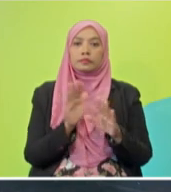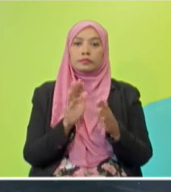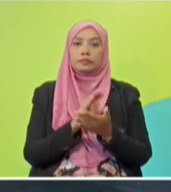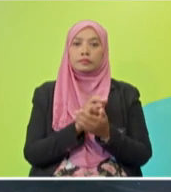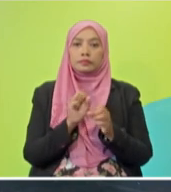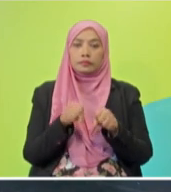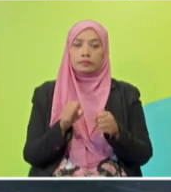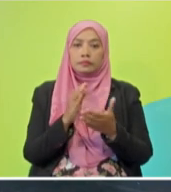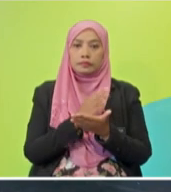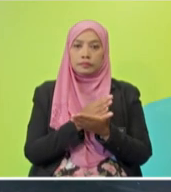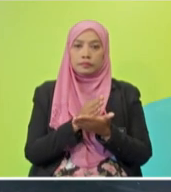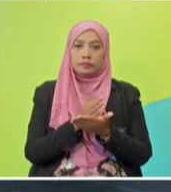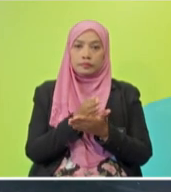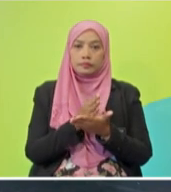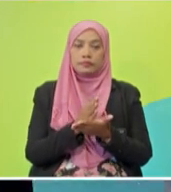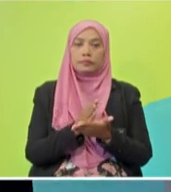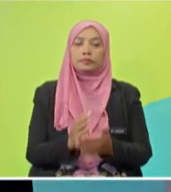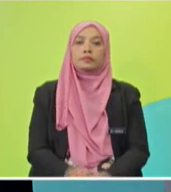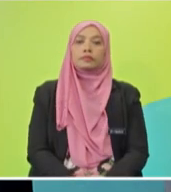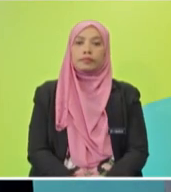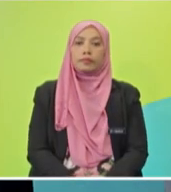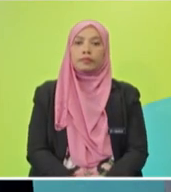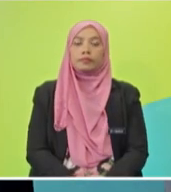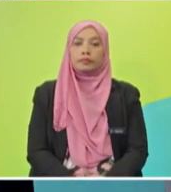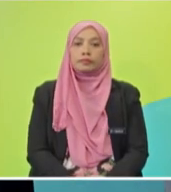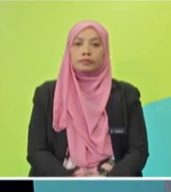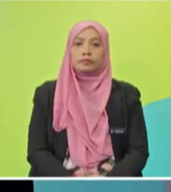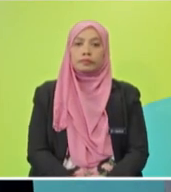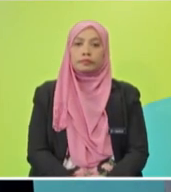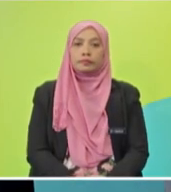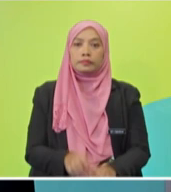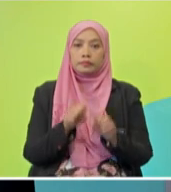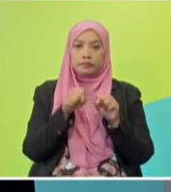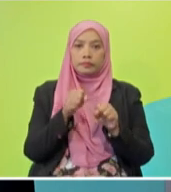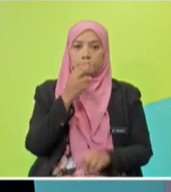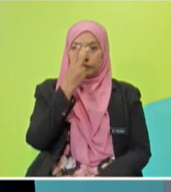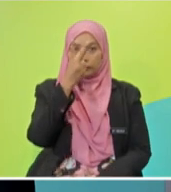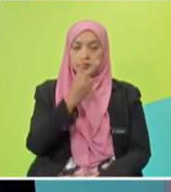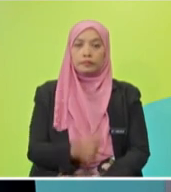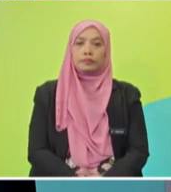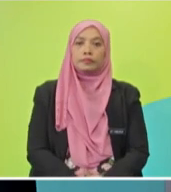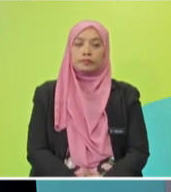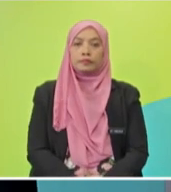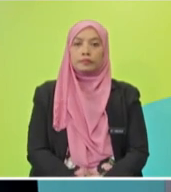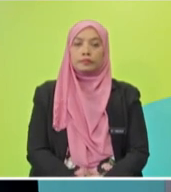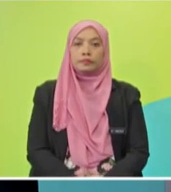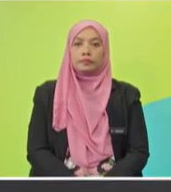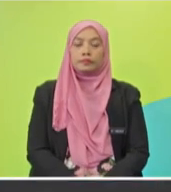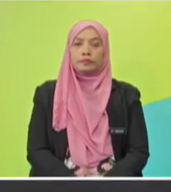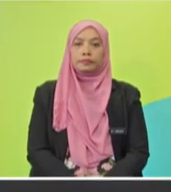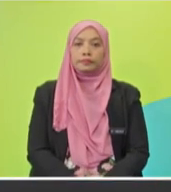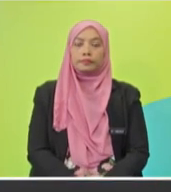nak nombor yang paling mudah. Maksudnya nombor-nombor yang paling ringkas dah, tanpa boleh bahagi lagi. Okey. Okey, 3, 6,